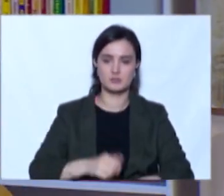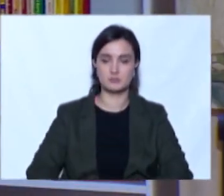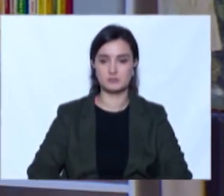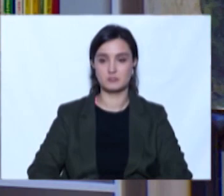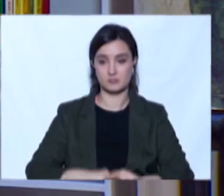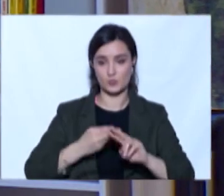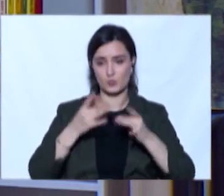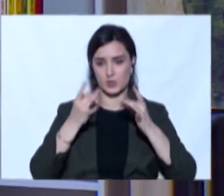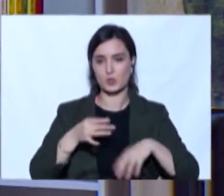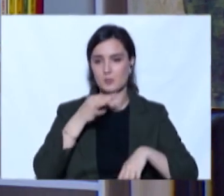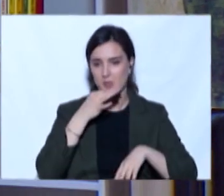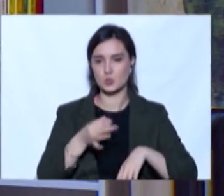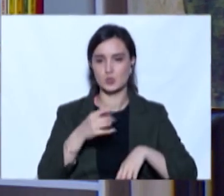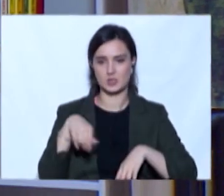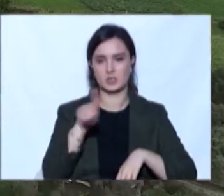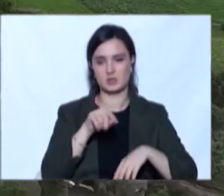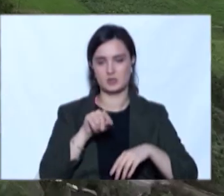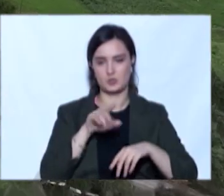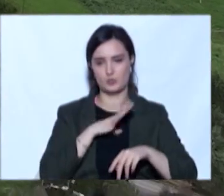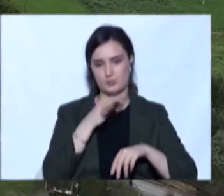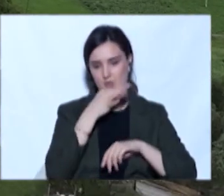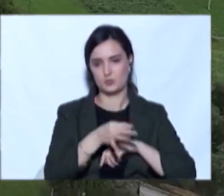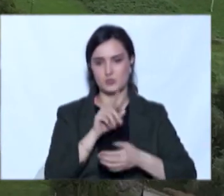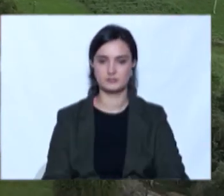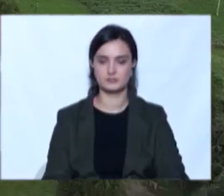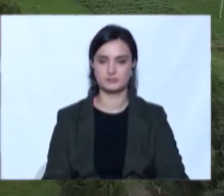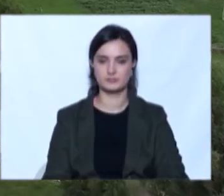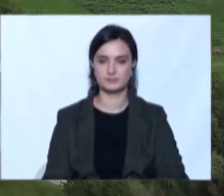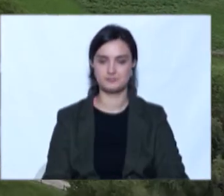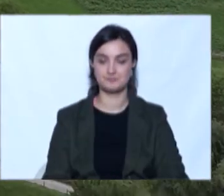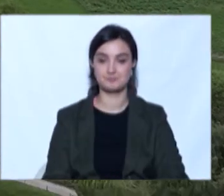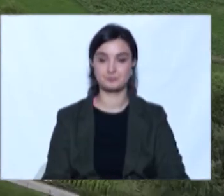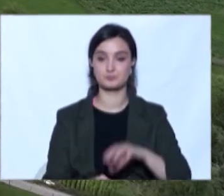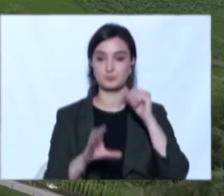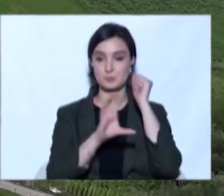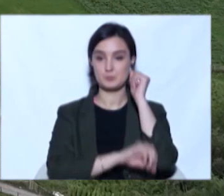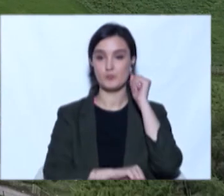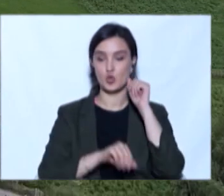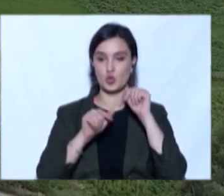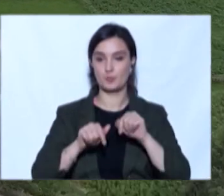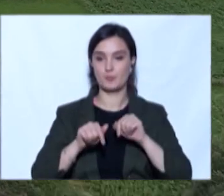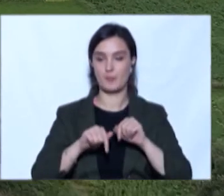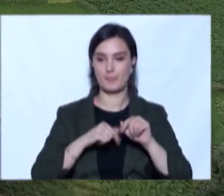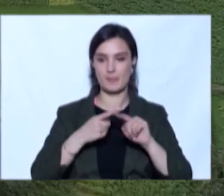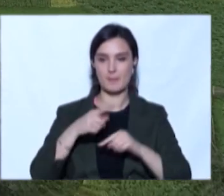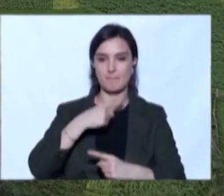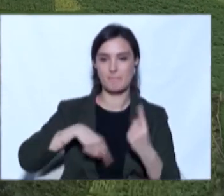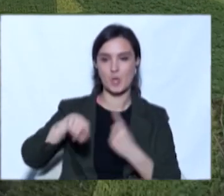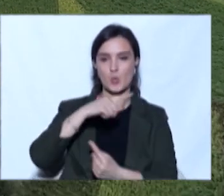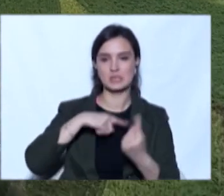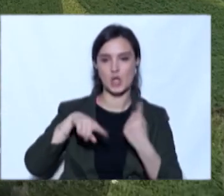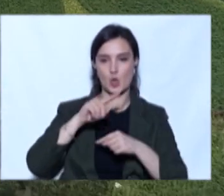უბრალოდ აი ამაზე პასუხი რომ გასცეთ და იფიქროთ. გადავიდეთ ბოლო დასკვნით ნაწილზე, ეს არის მეურნეობის დარგები